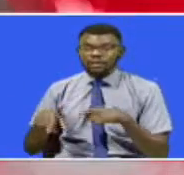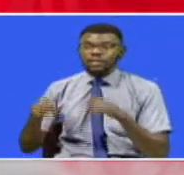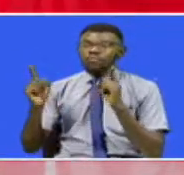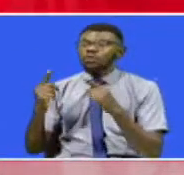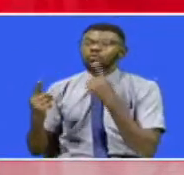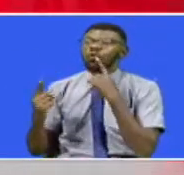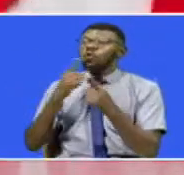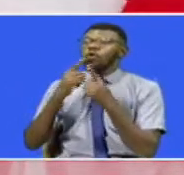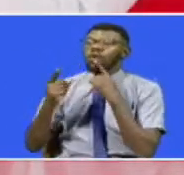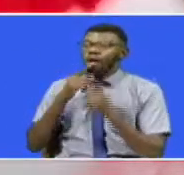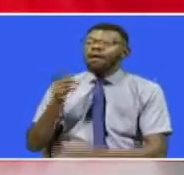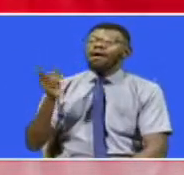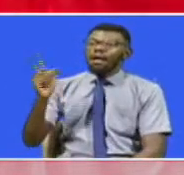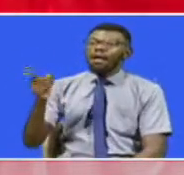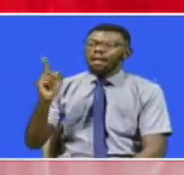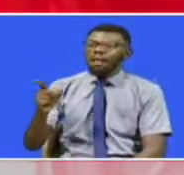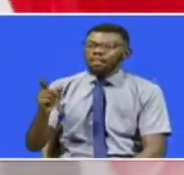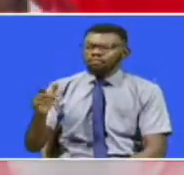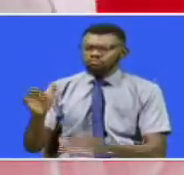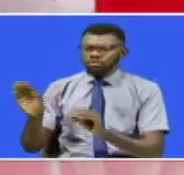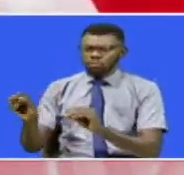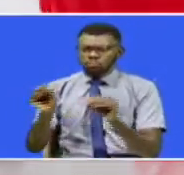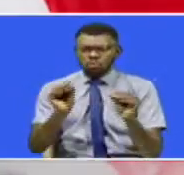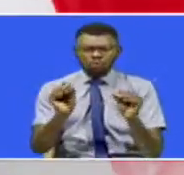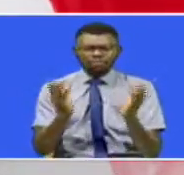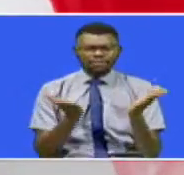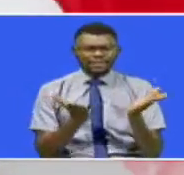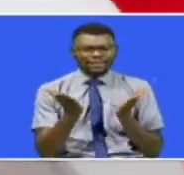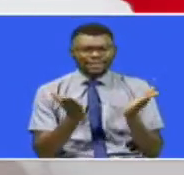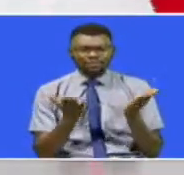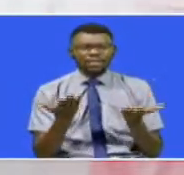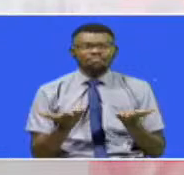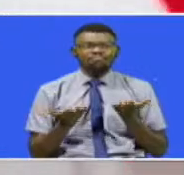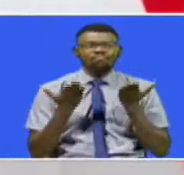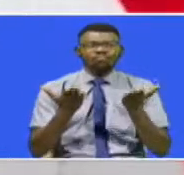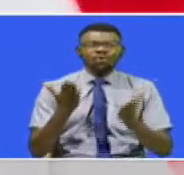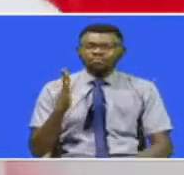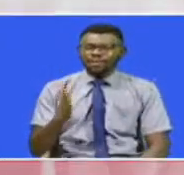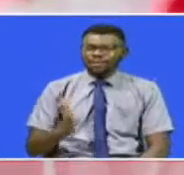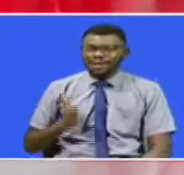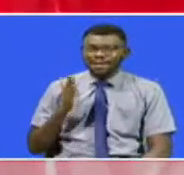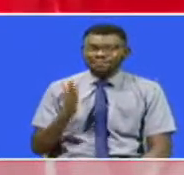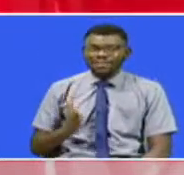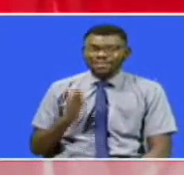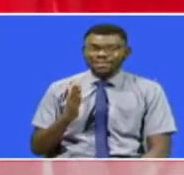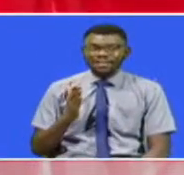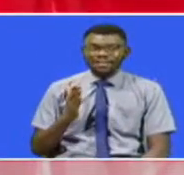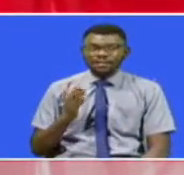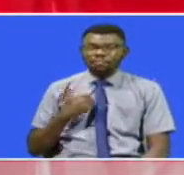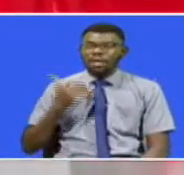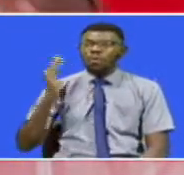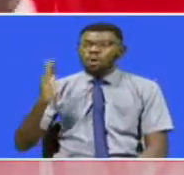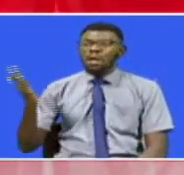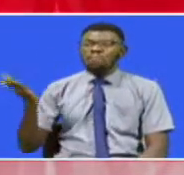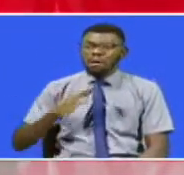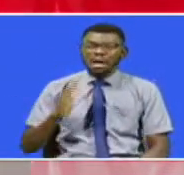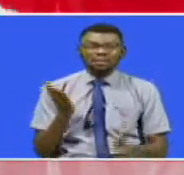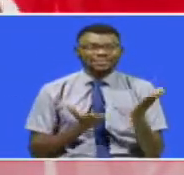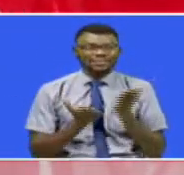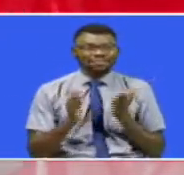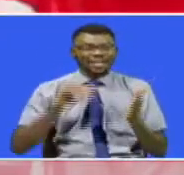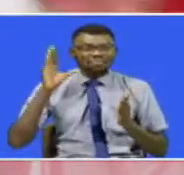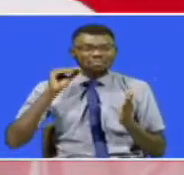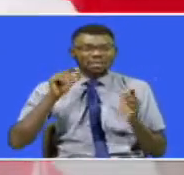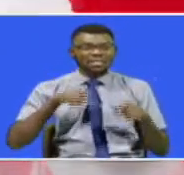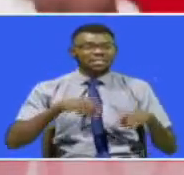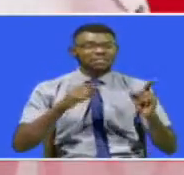wale, walichukua bandari, wakapeleka huko Naivasha, na mimi niki, utaona nimeirudisha Mombasa. Akija hapa na